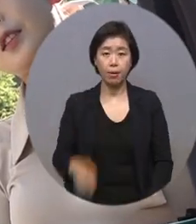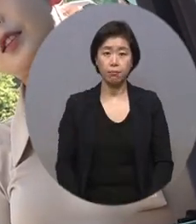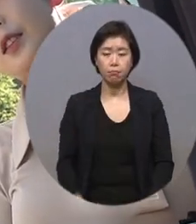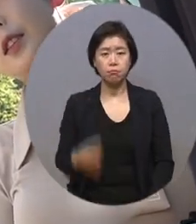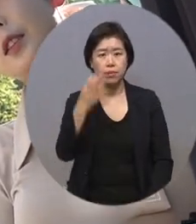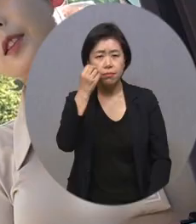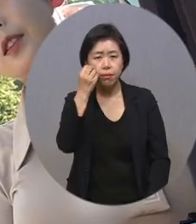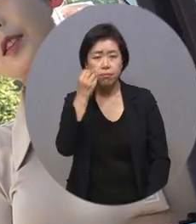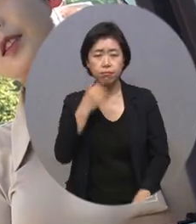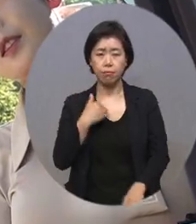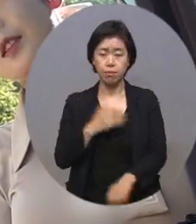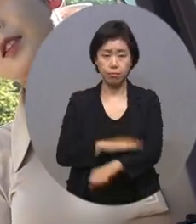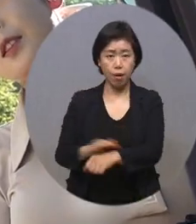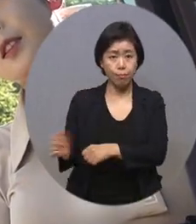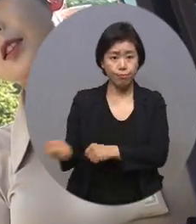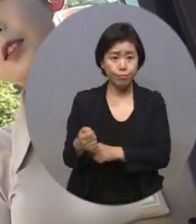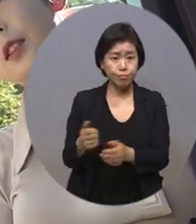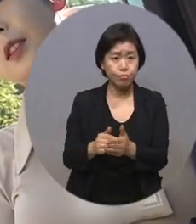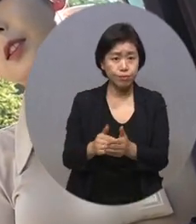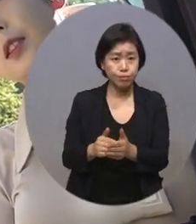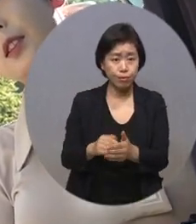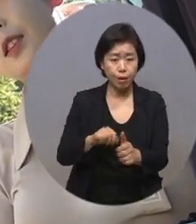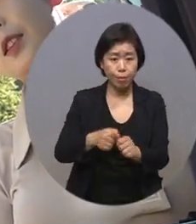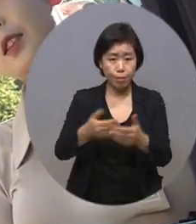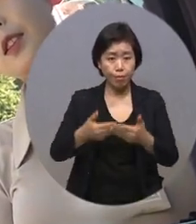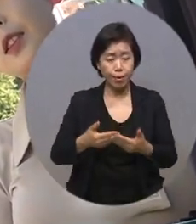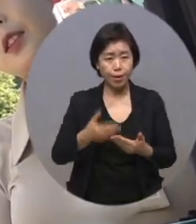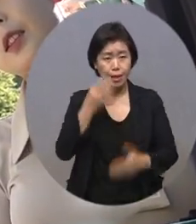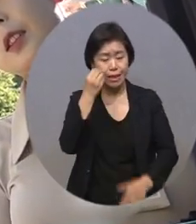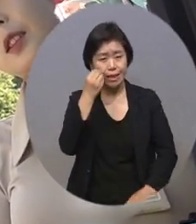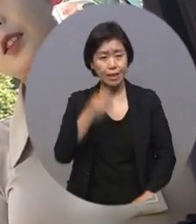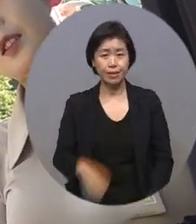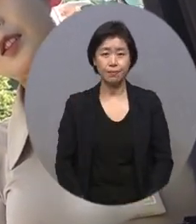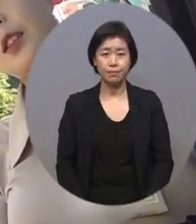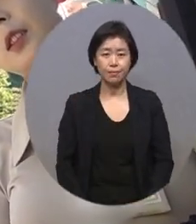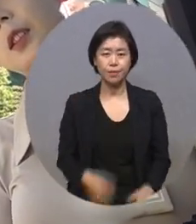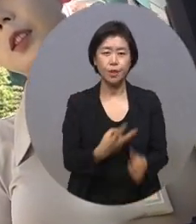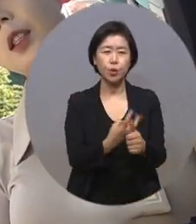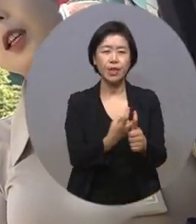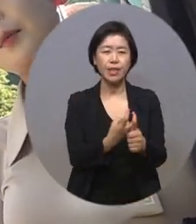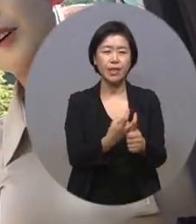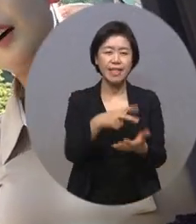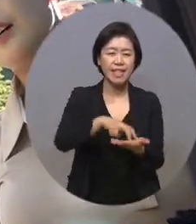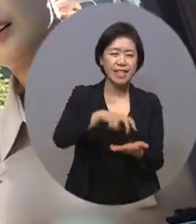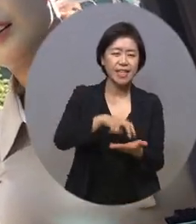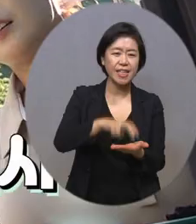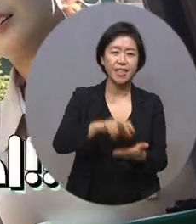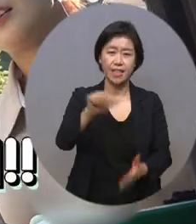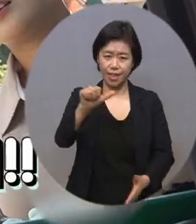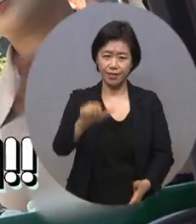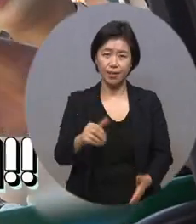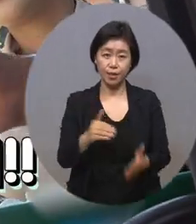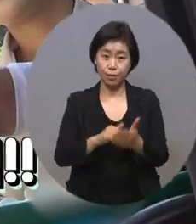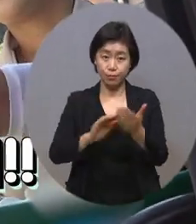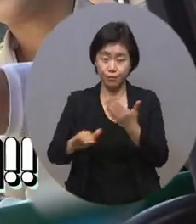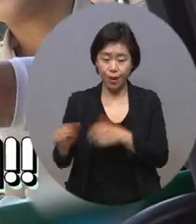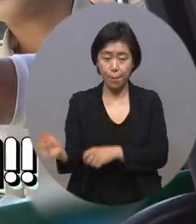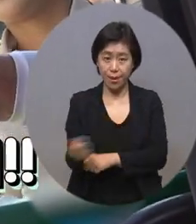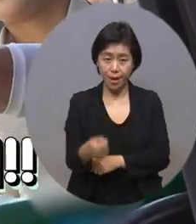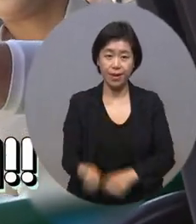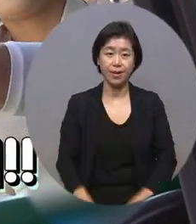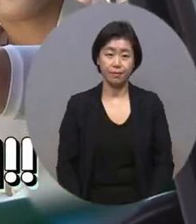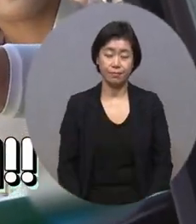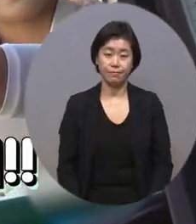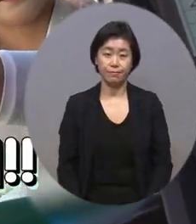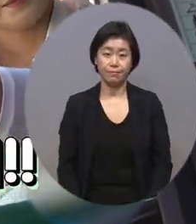이상하네. 내가 잘 치고 내가 벌칙이지? 와. 토끼띠 5회 실시? 이게 나왔는데? 뭐야? 티샷 하기 전에 토끼띠